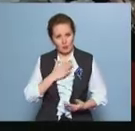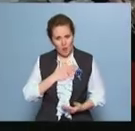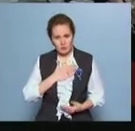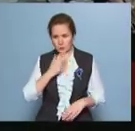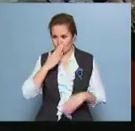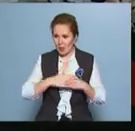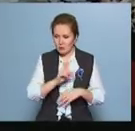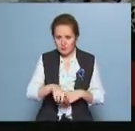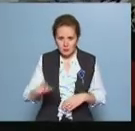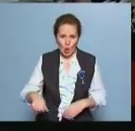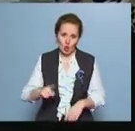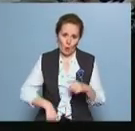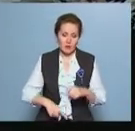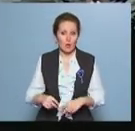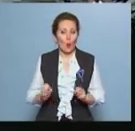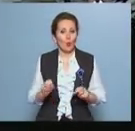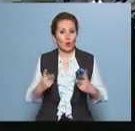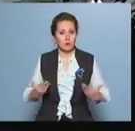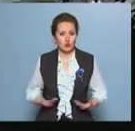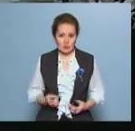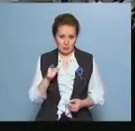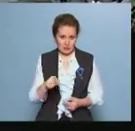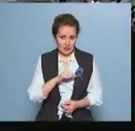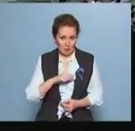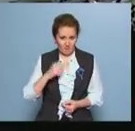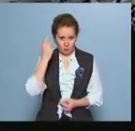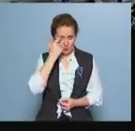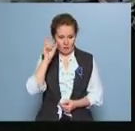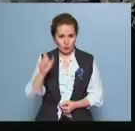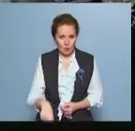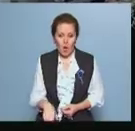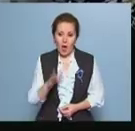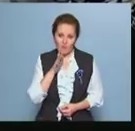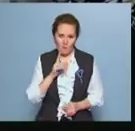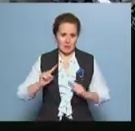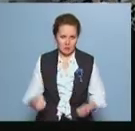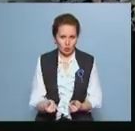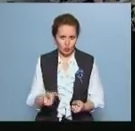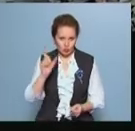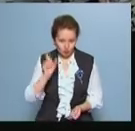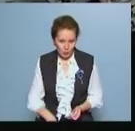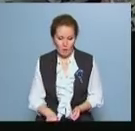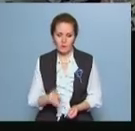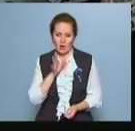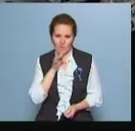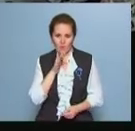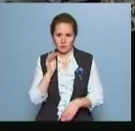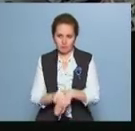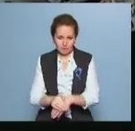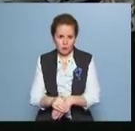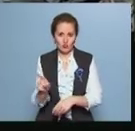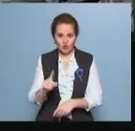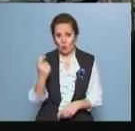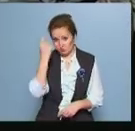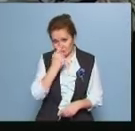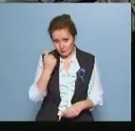родных. И угроза жизни этого человека. А вовремя задержанный человек, вовремя определено, что он в состоянии